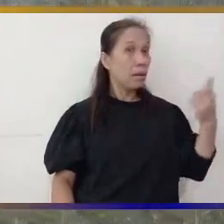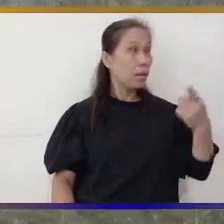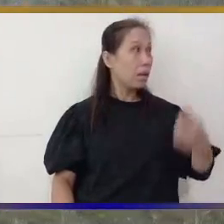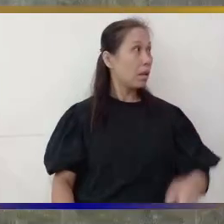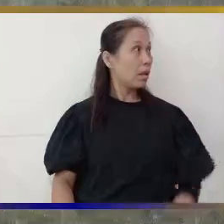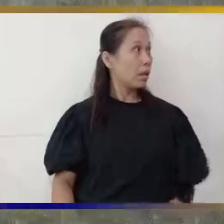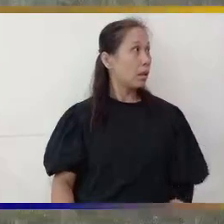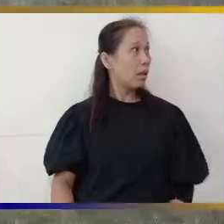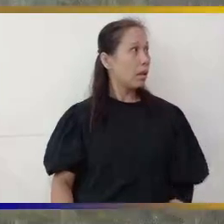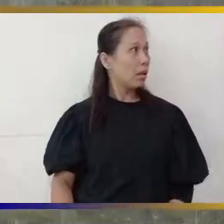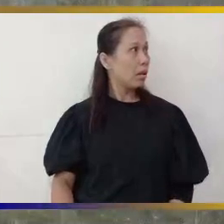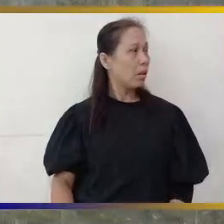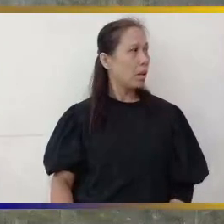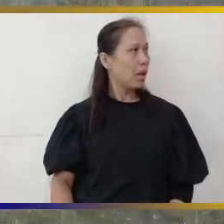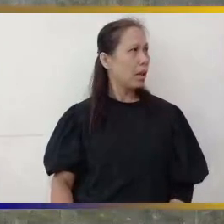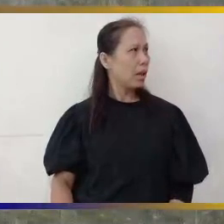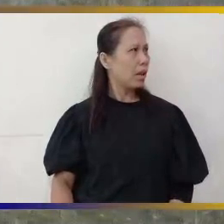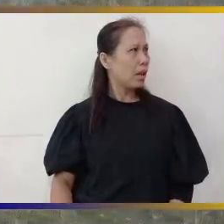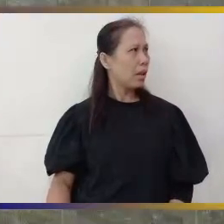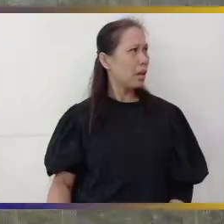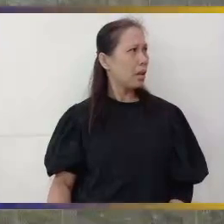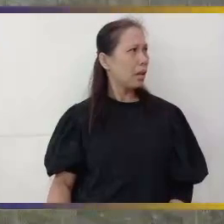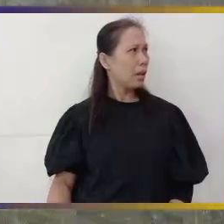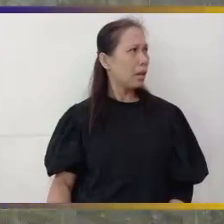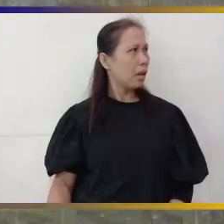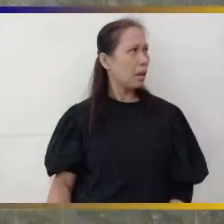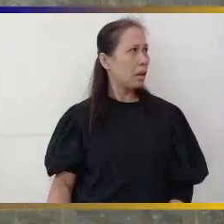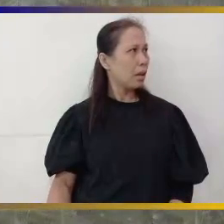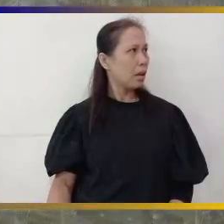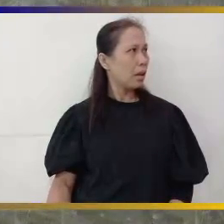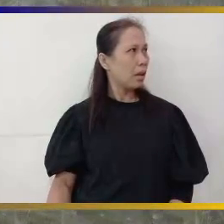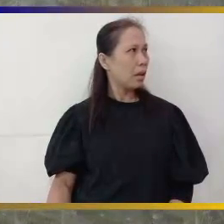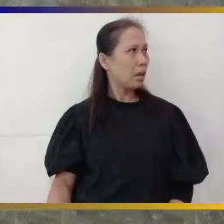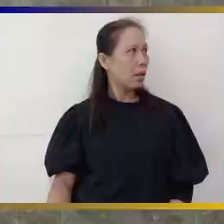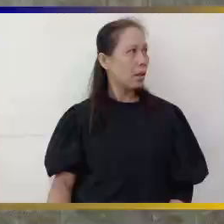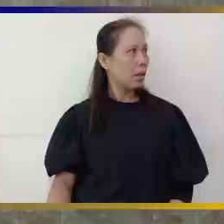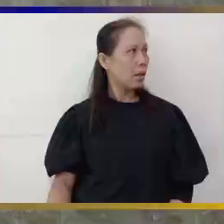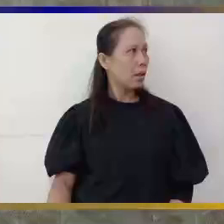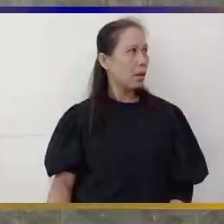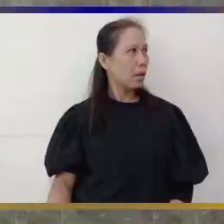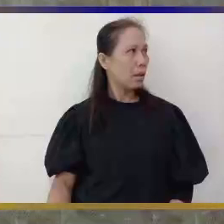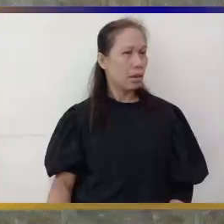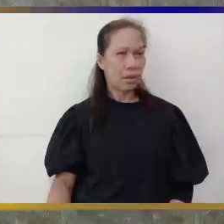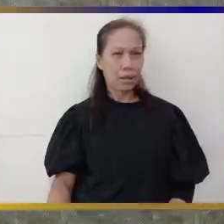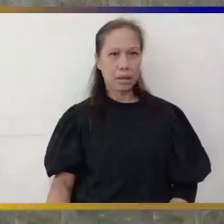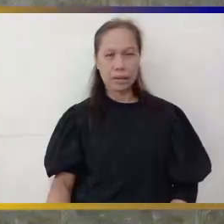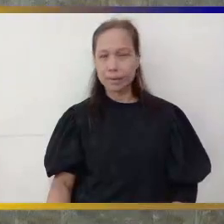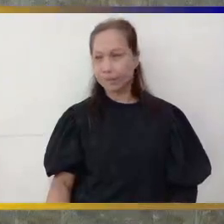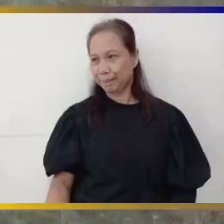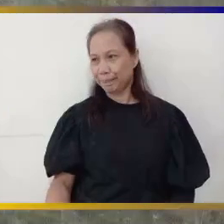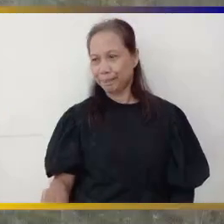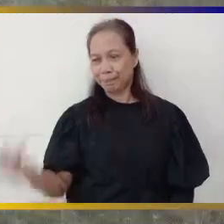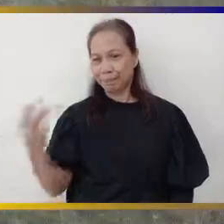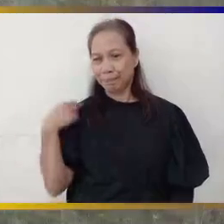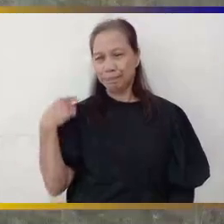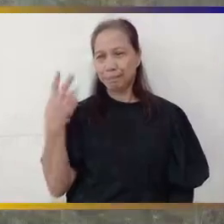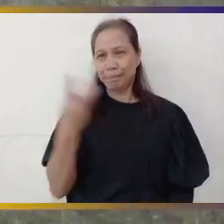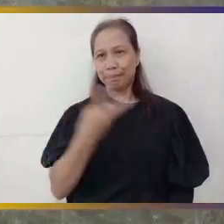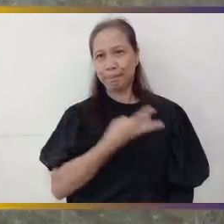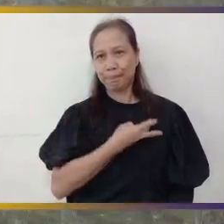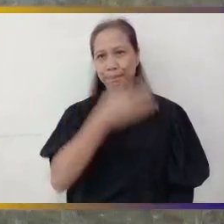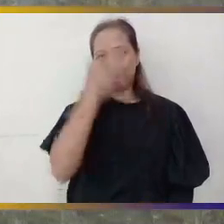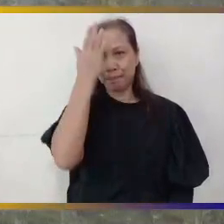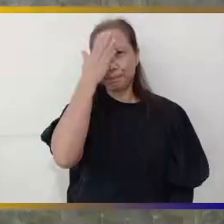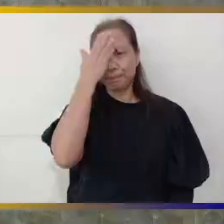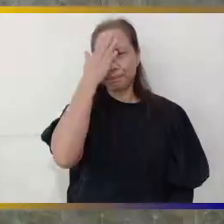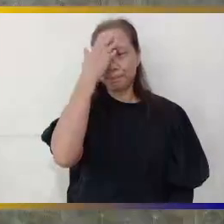na hindi ko pwedeng itumbas Alam mo may mga ganon tayo sa tao eh May mga Kinikilala tayong tao na yung pagkakilala ko kay